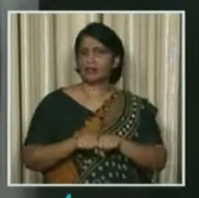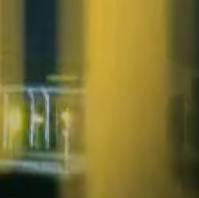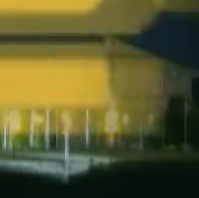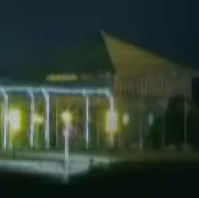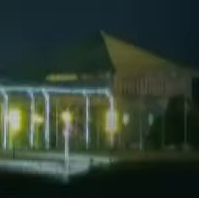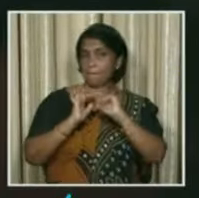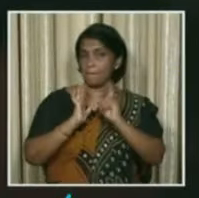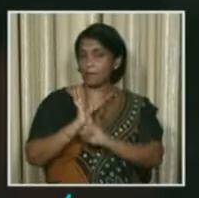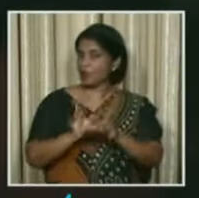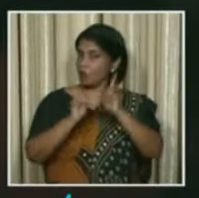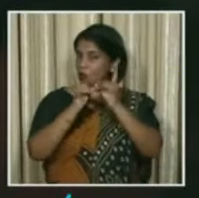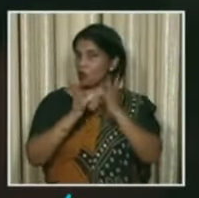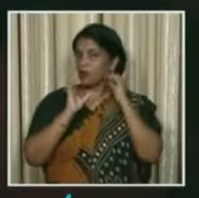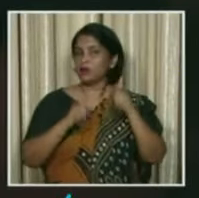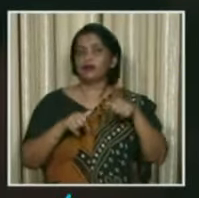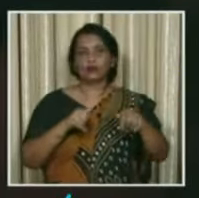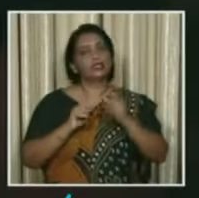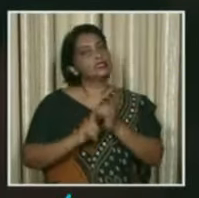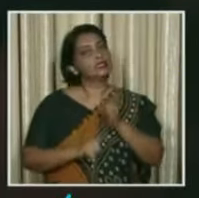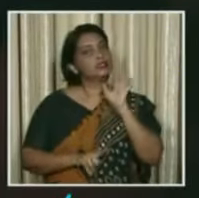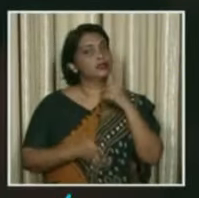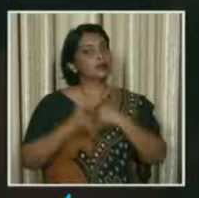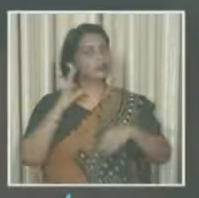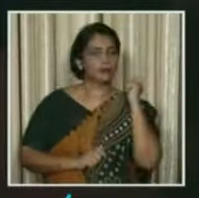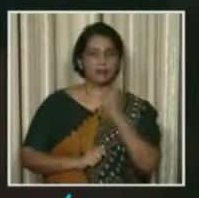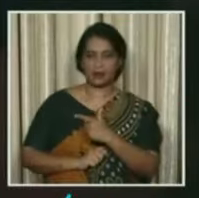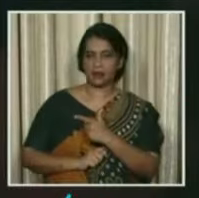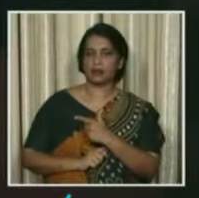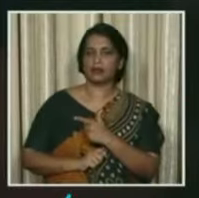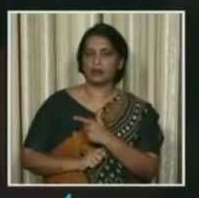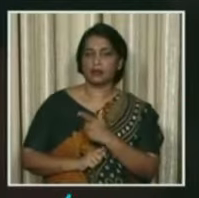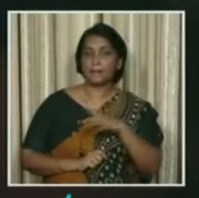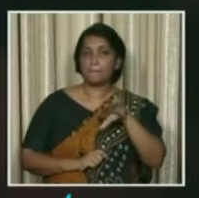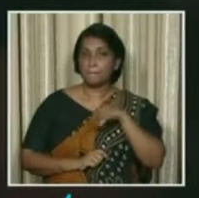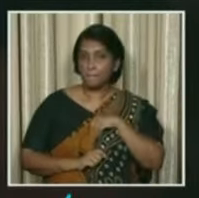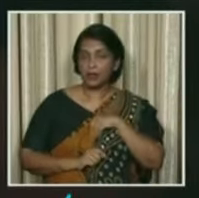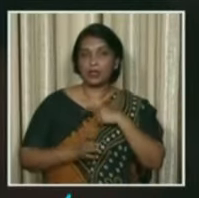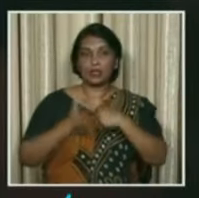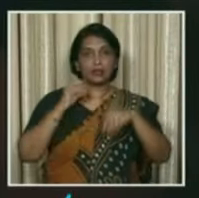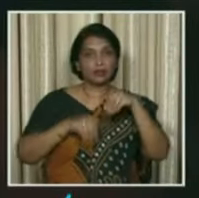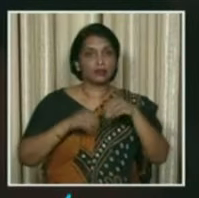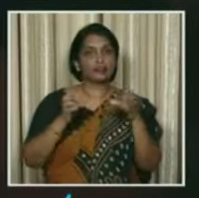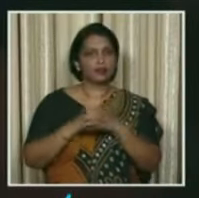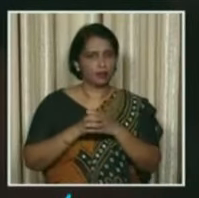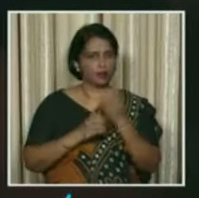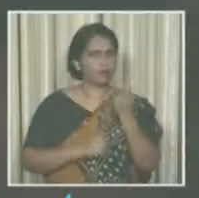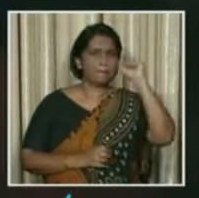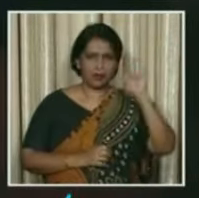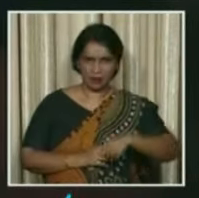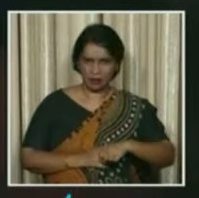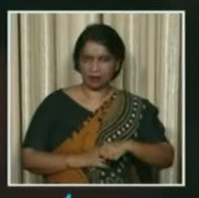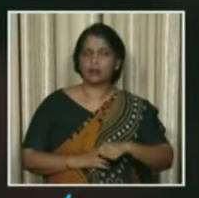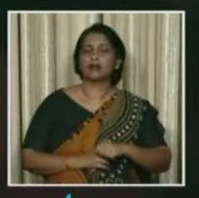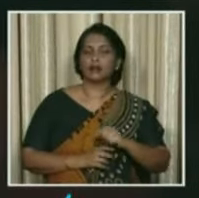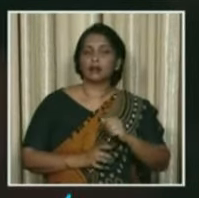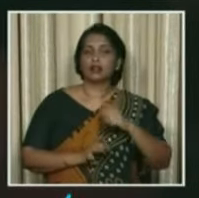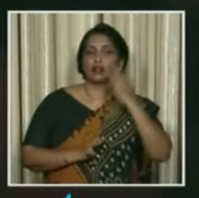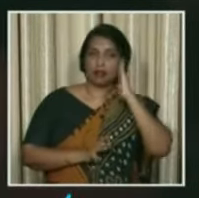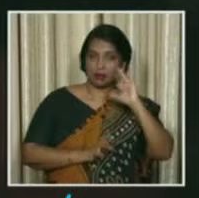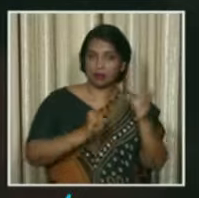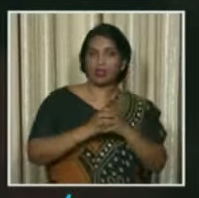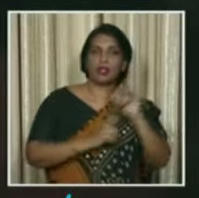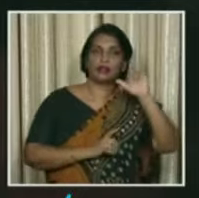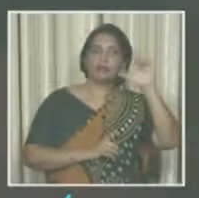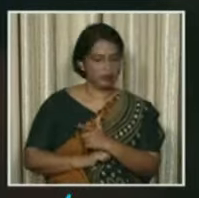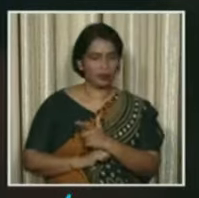මං කිව්වේ නැහැ. දැනට ජනාධිපතිවරණයේදී අයකනු ලබන්නේ පිළිගත් දේශපාලන පක්ෂයකින් නම් රුපියල් 50,000ක්, ස්වාධීන අපේක්ෂකකින් නම්